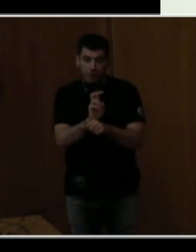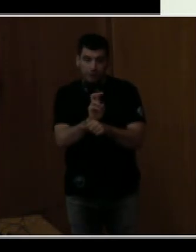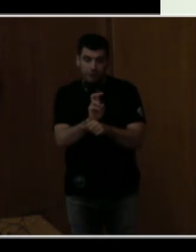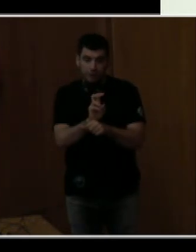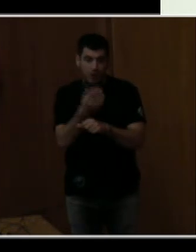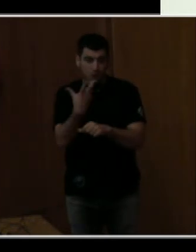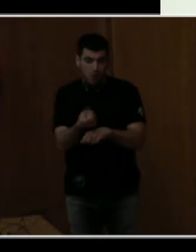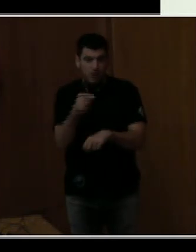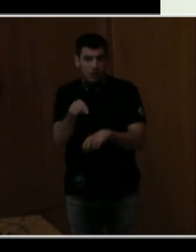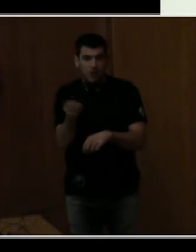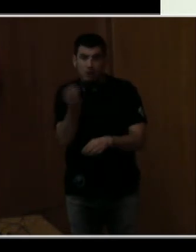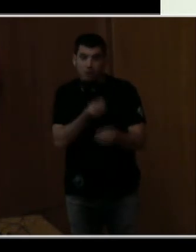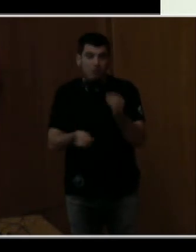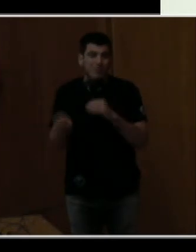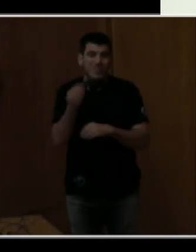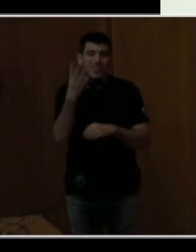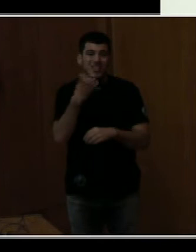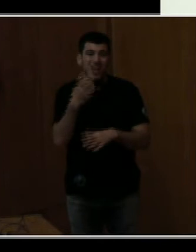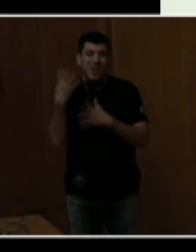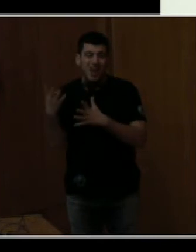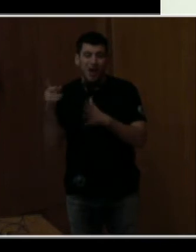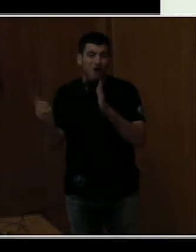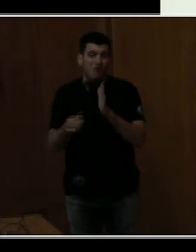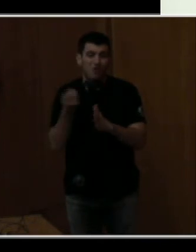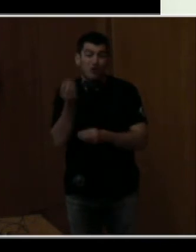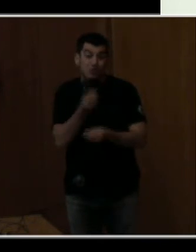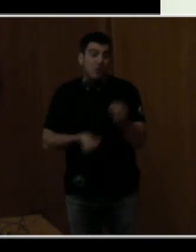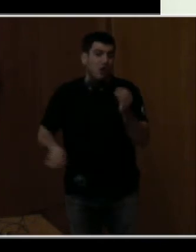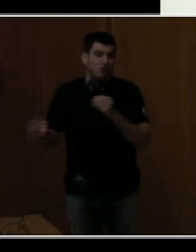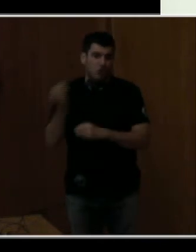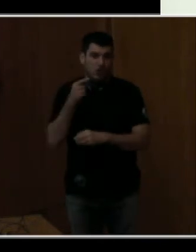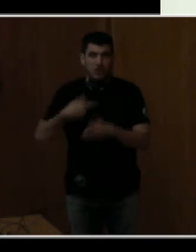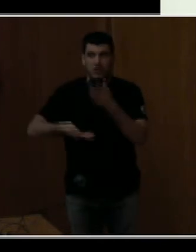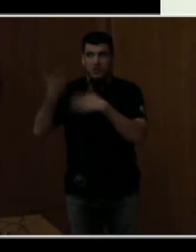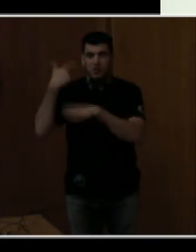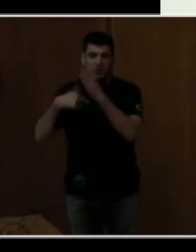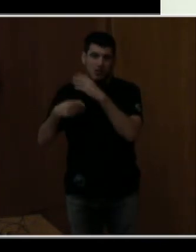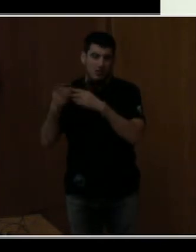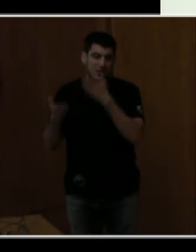έχει αυξηθεί κατά 49 φορές σε σχέση με το 2002, τα δεδομένα που κινούνται